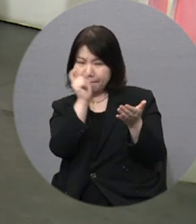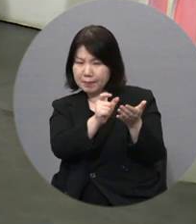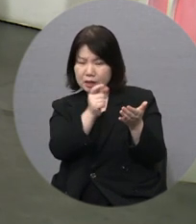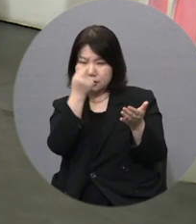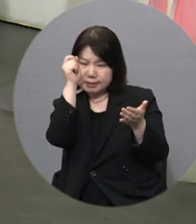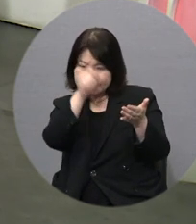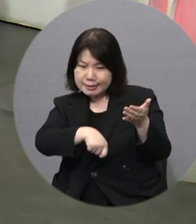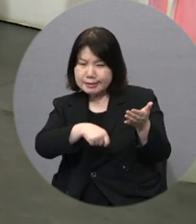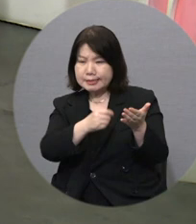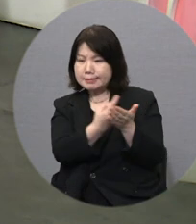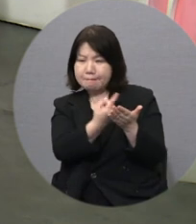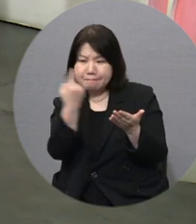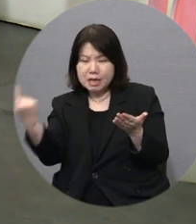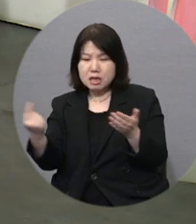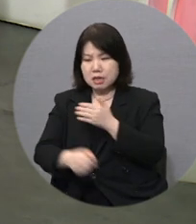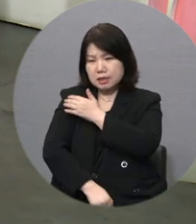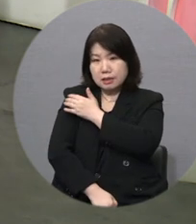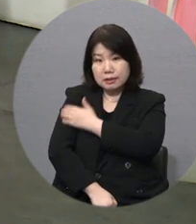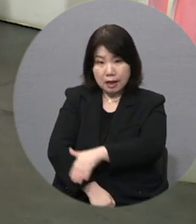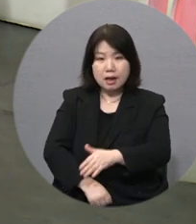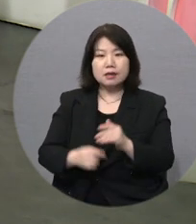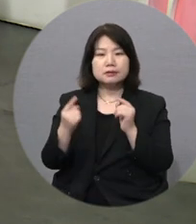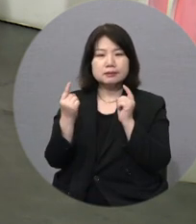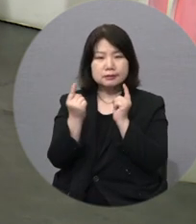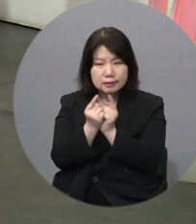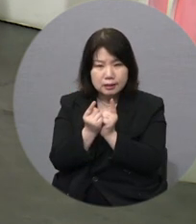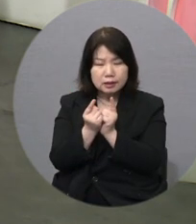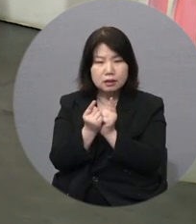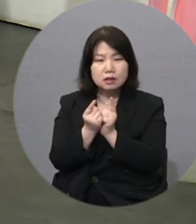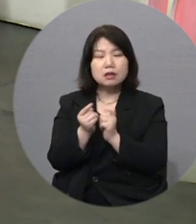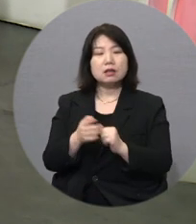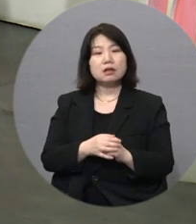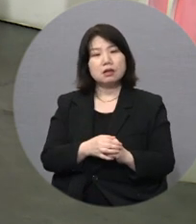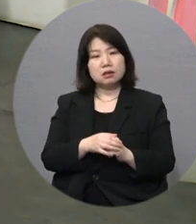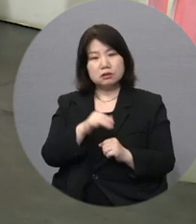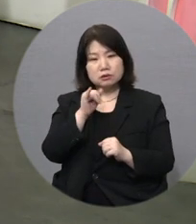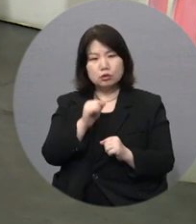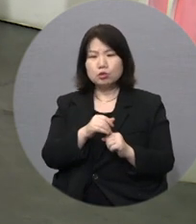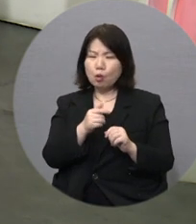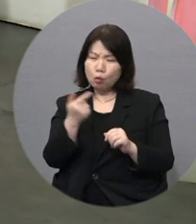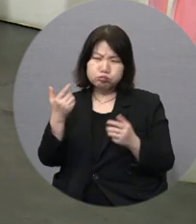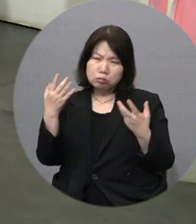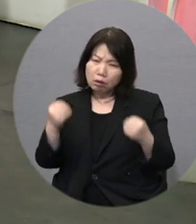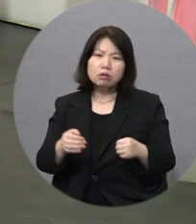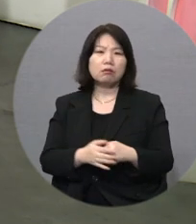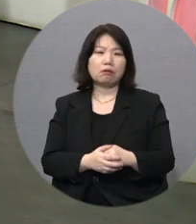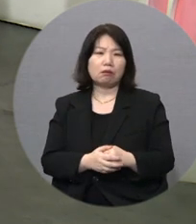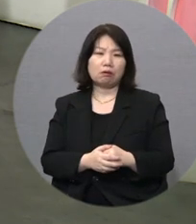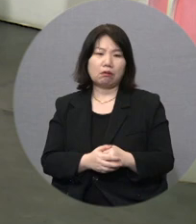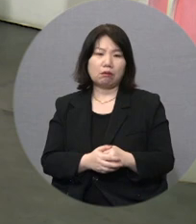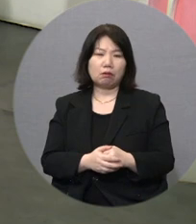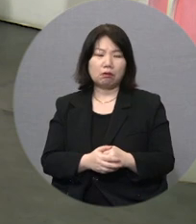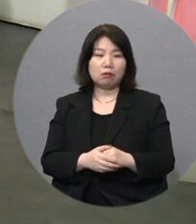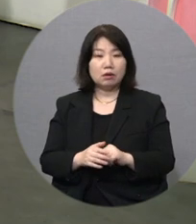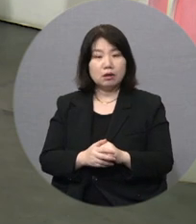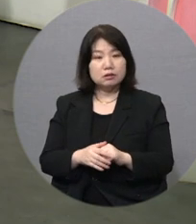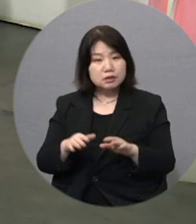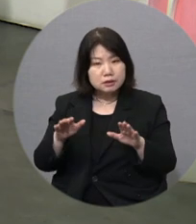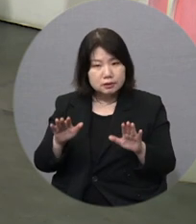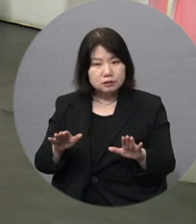또 회제 다하고 사한 파자 되고 하는 그런 부분들이 너무 많았었는데요 이제는 좀